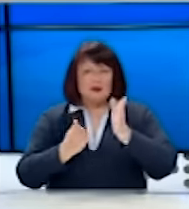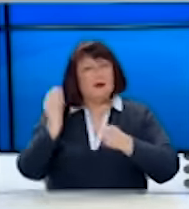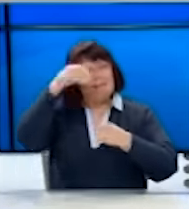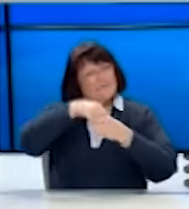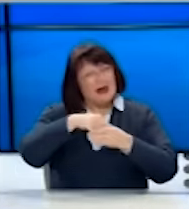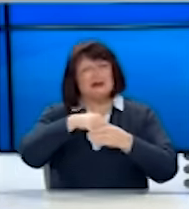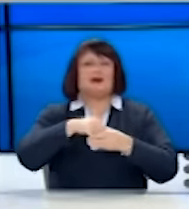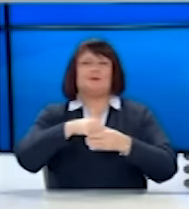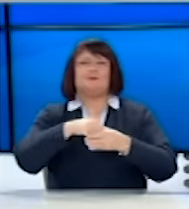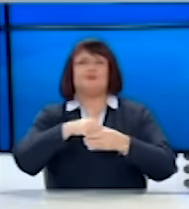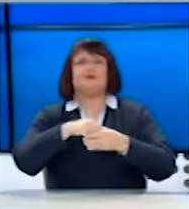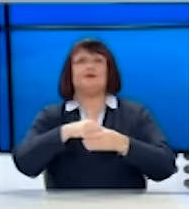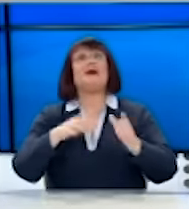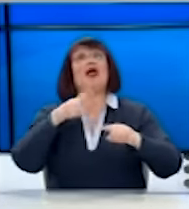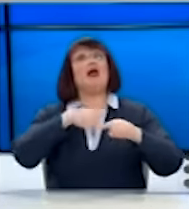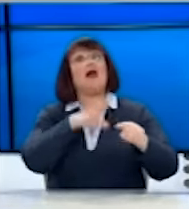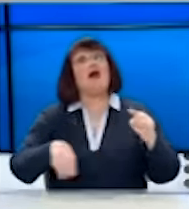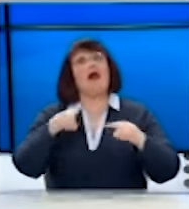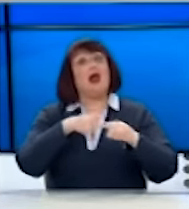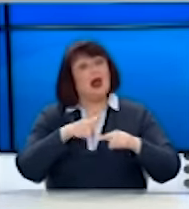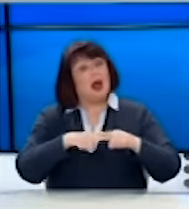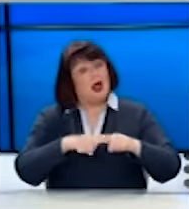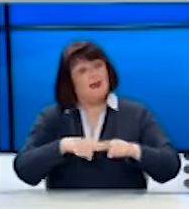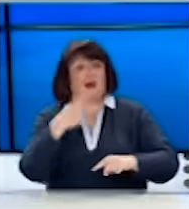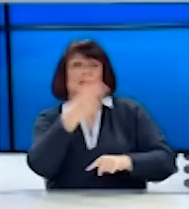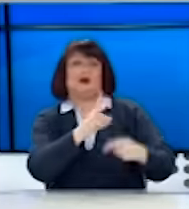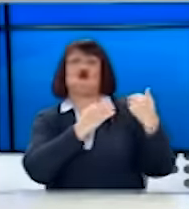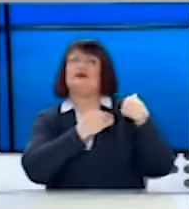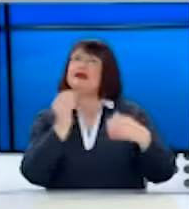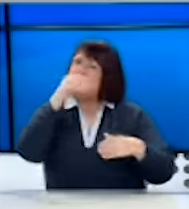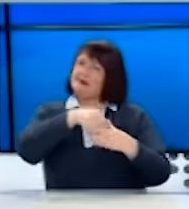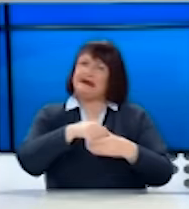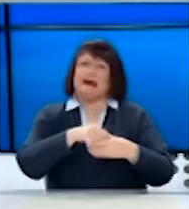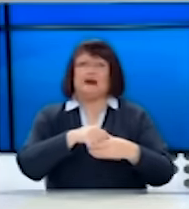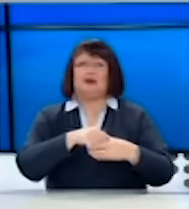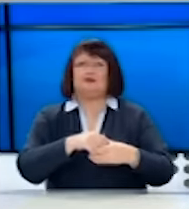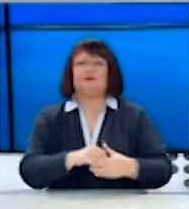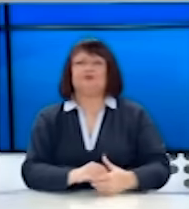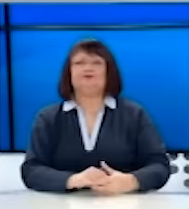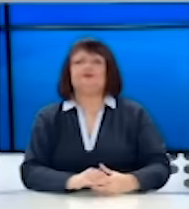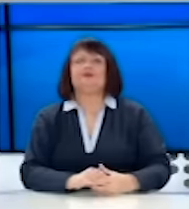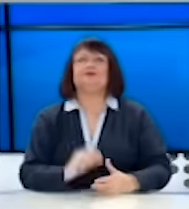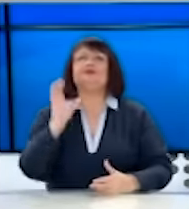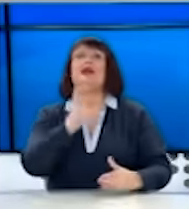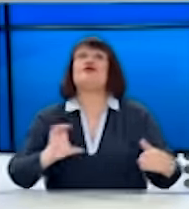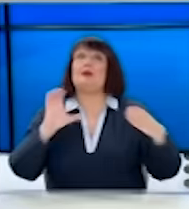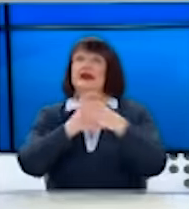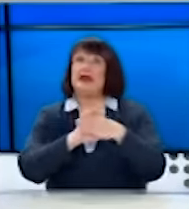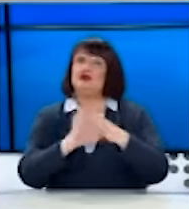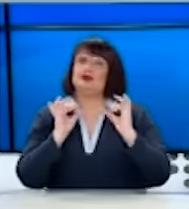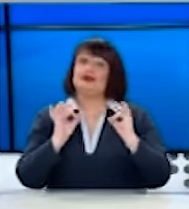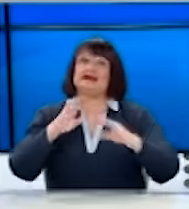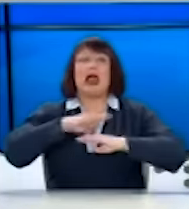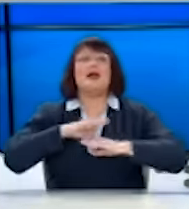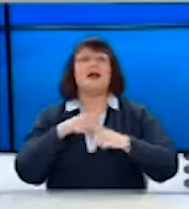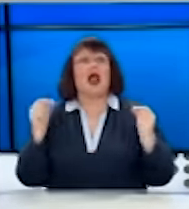οποίες συμμετέχει και η Ελλάδα με ευθύνη σας. Μάλιστα, η Ευρωπαϊκή Ένωση και το